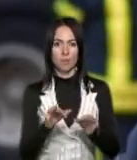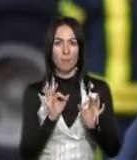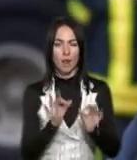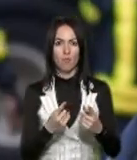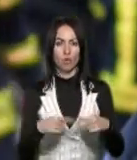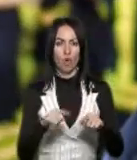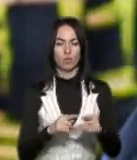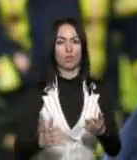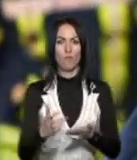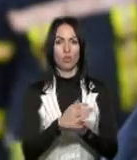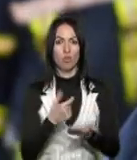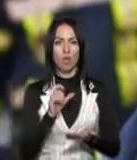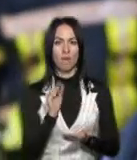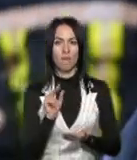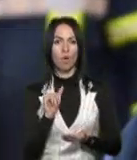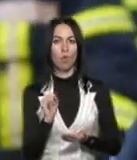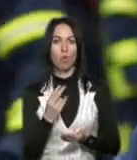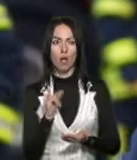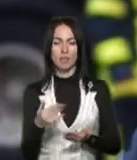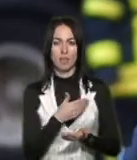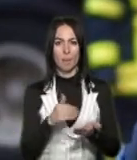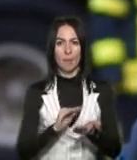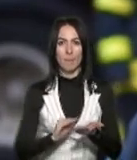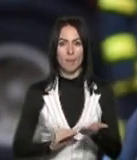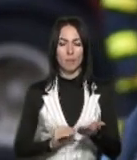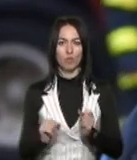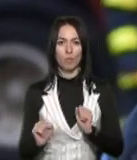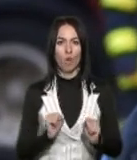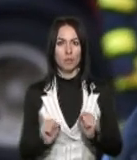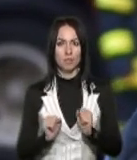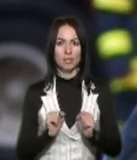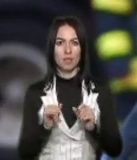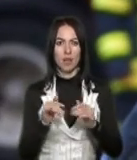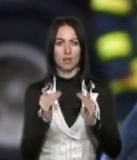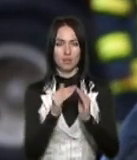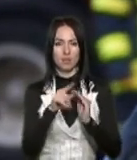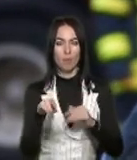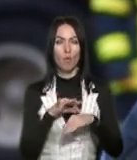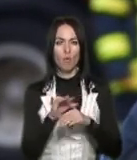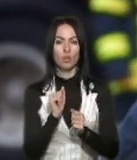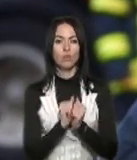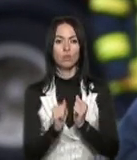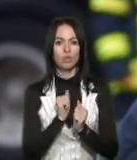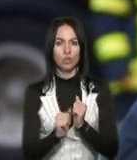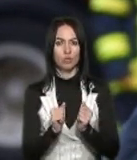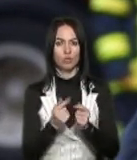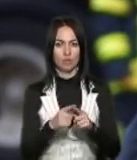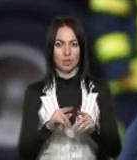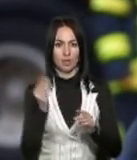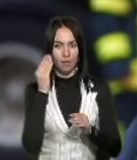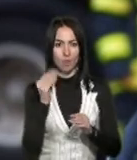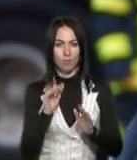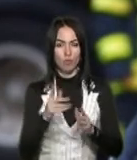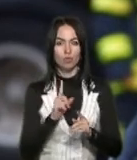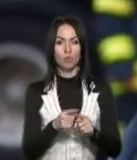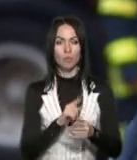Ми предписуємо адміністрації закладів проводити якомога частіше, щоб дане питання